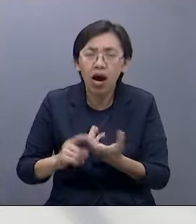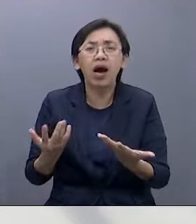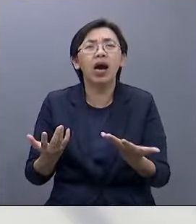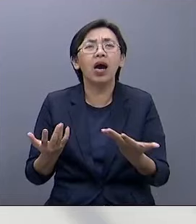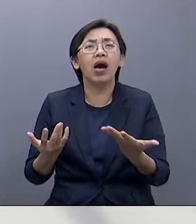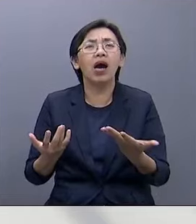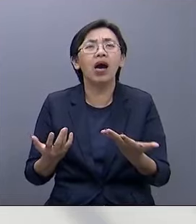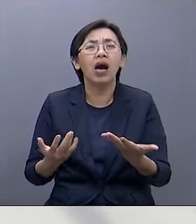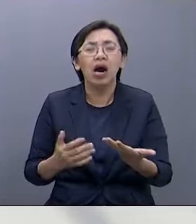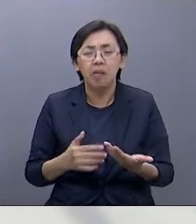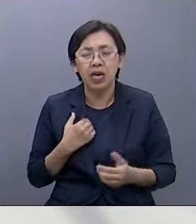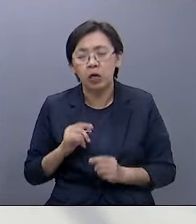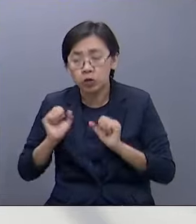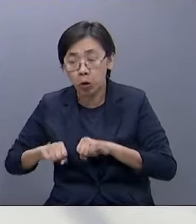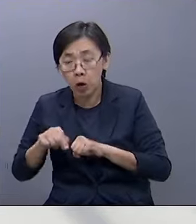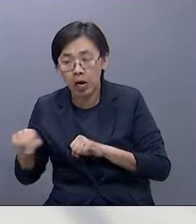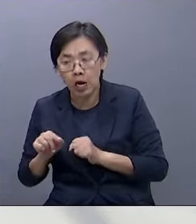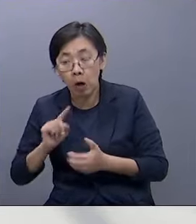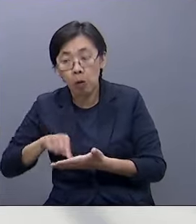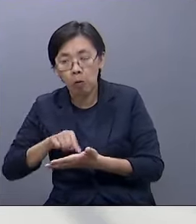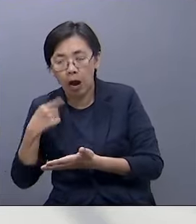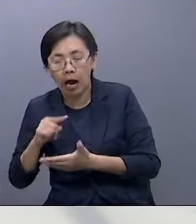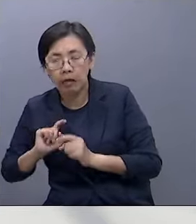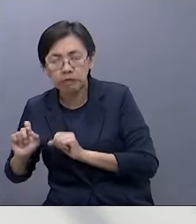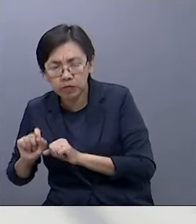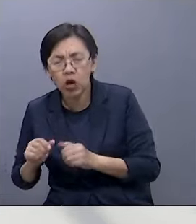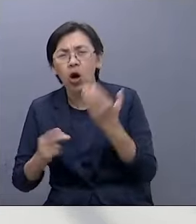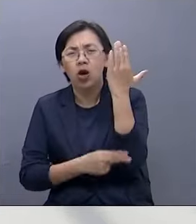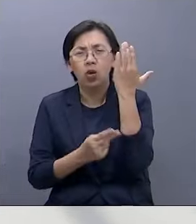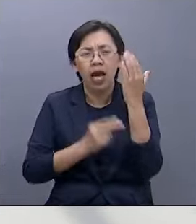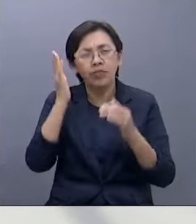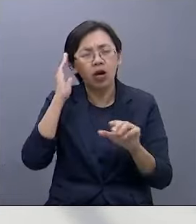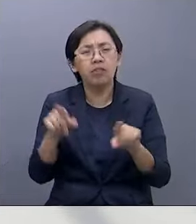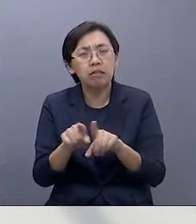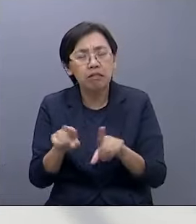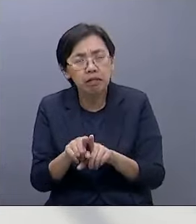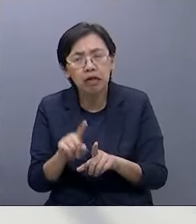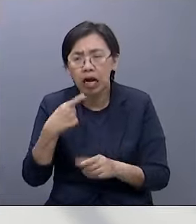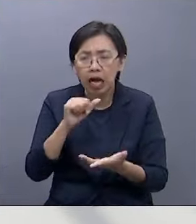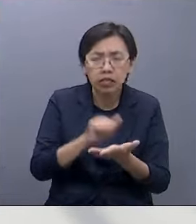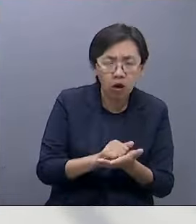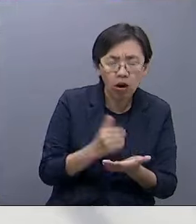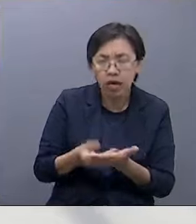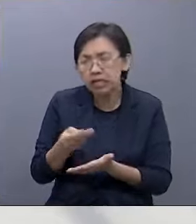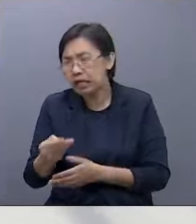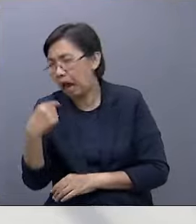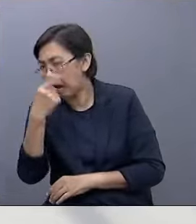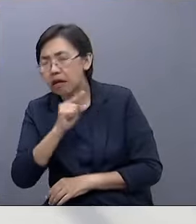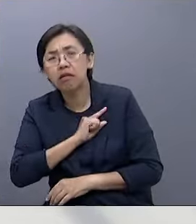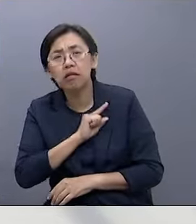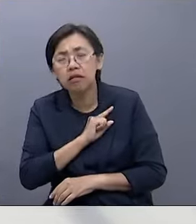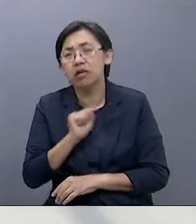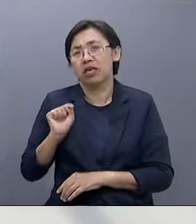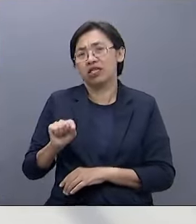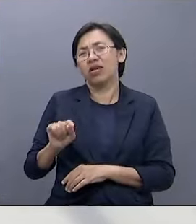การบล็อกโหวตไปจนถึงการตรวจสอบเรื่องการพักโรงแรมแห่งเดียวกันว่าสรุปใครจองใครจ่ายเงินกันแน่ซึ่งอันนี้เนี่ยมันอาจจะ